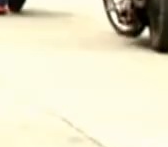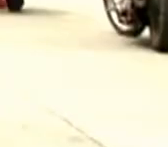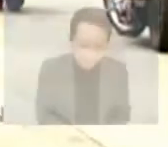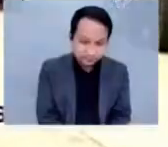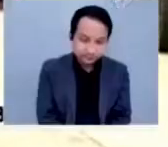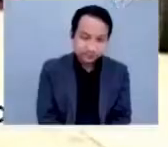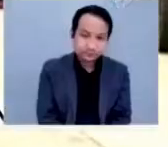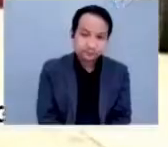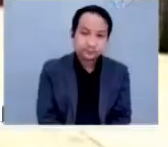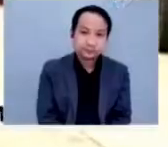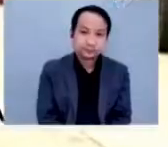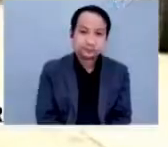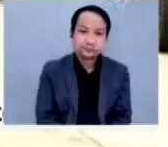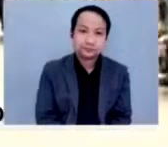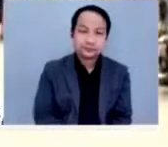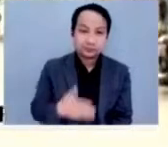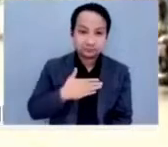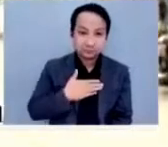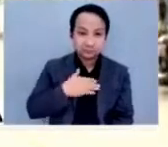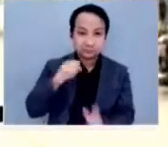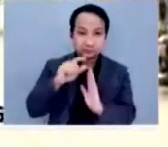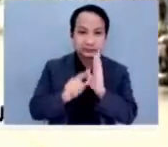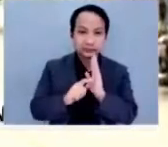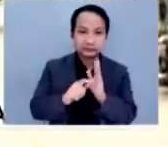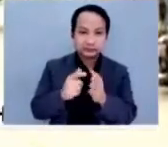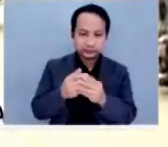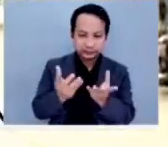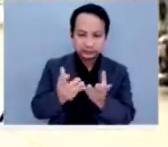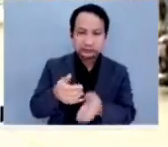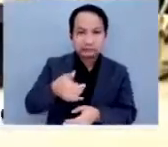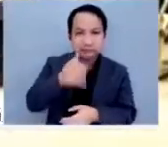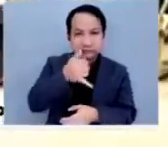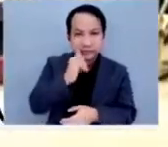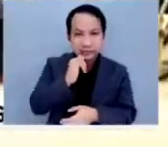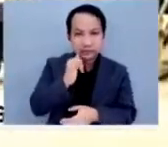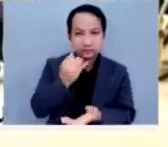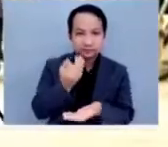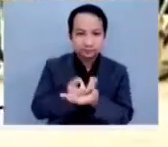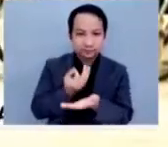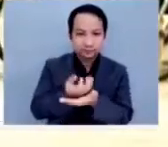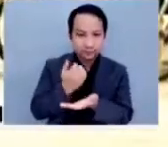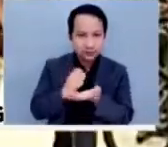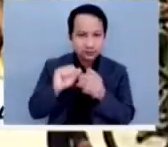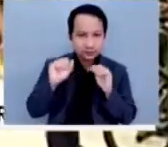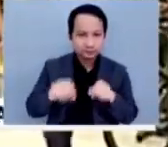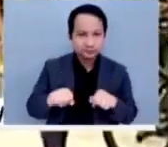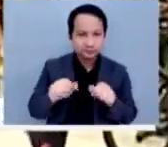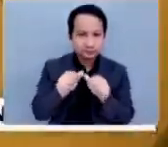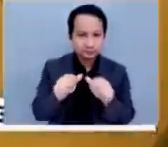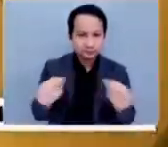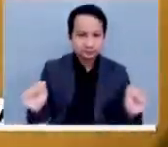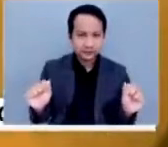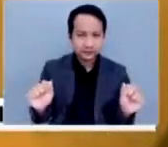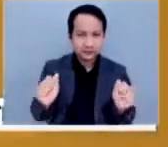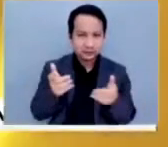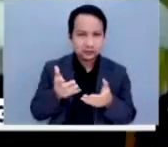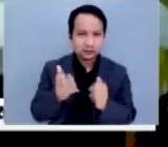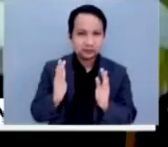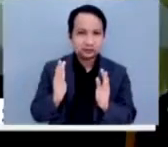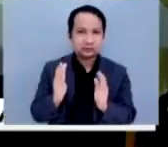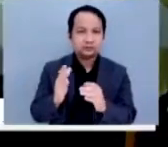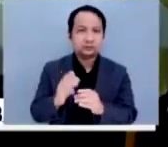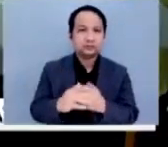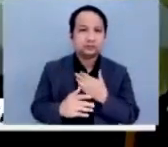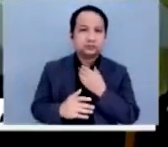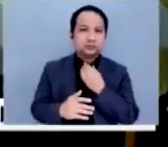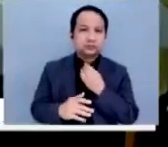Attorney, sugarol po yung asawa ko at lasinggero. Sobrang apektado na po yung finances namin. Pwede ba ito maging ground for annulment? Legal ba to? Hindi